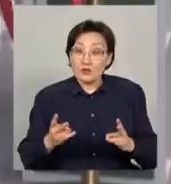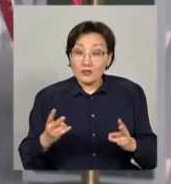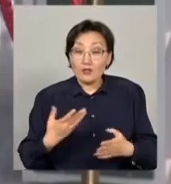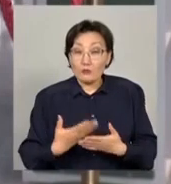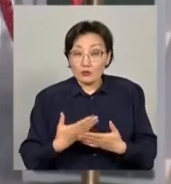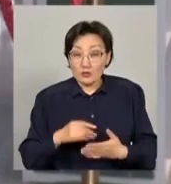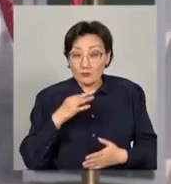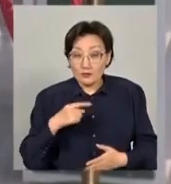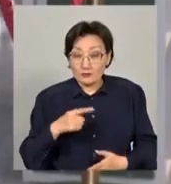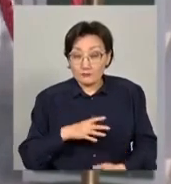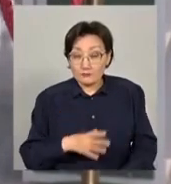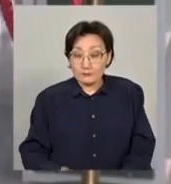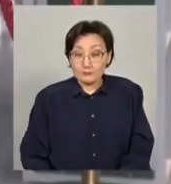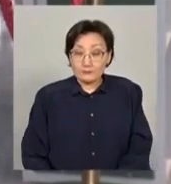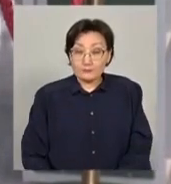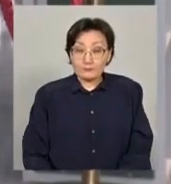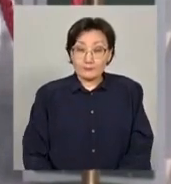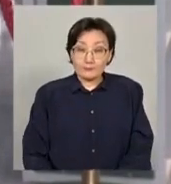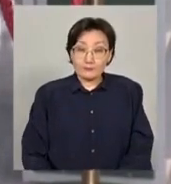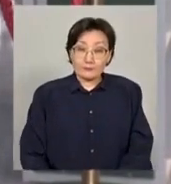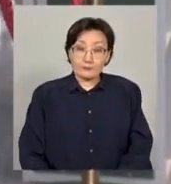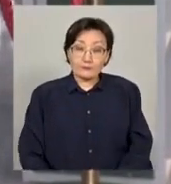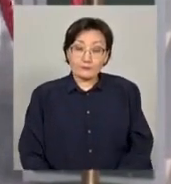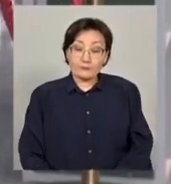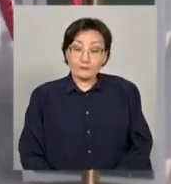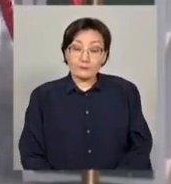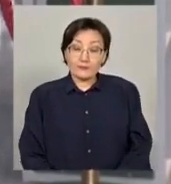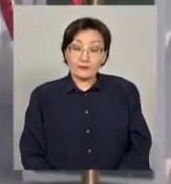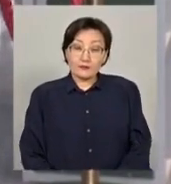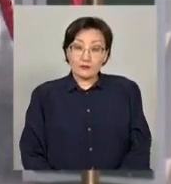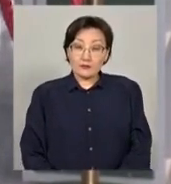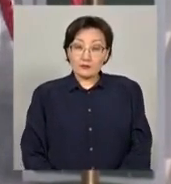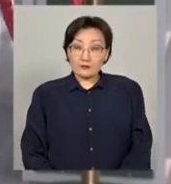Кәмшат Мұхамеджан, Данияр Омар, Ринат Өтеев, Алматы телеарнасы, Астана.